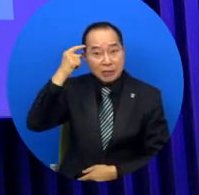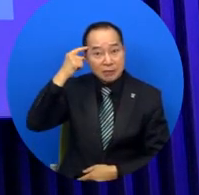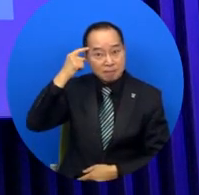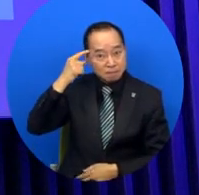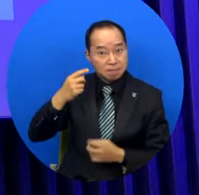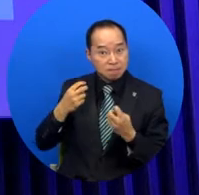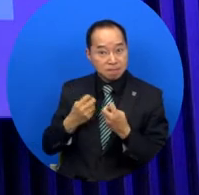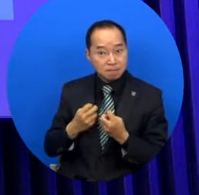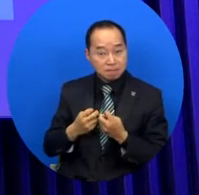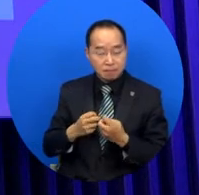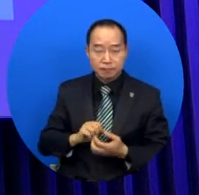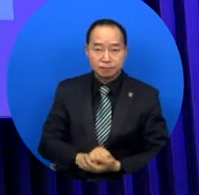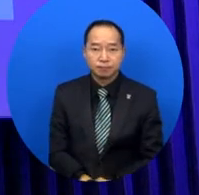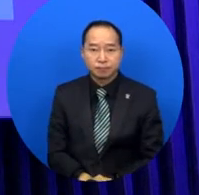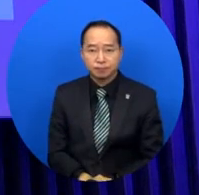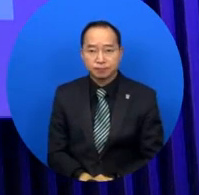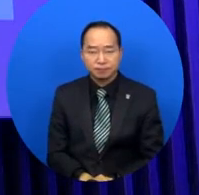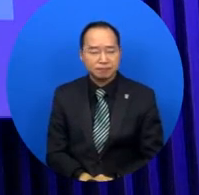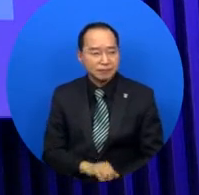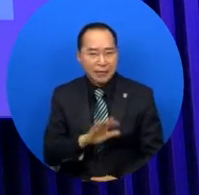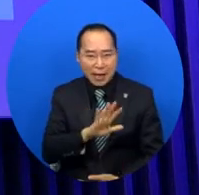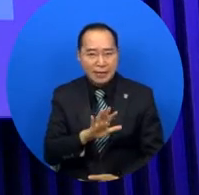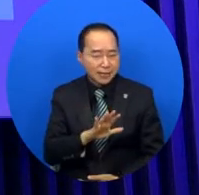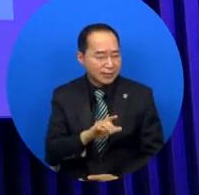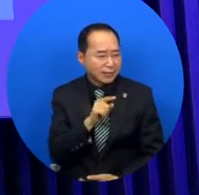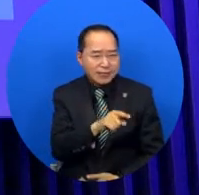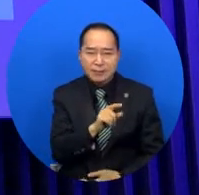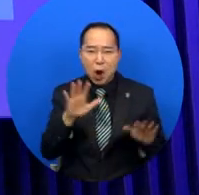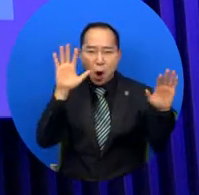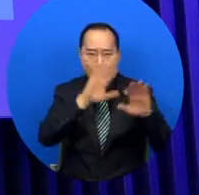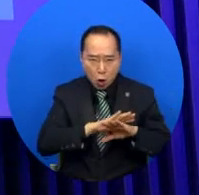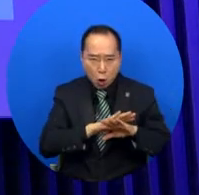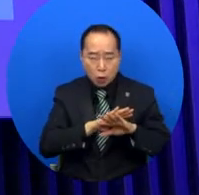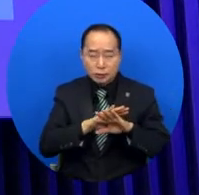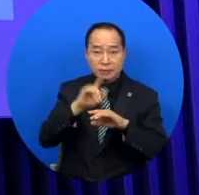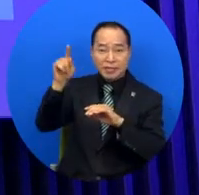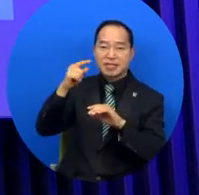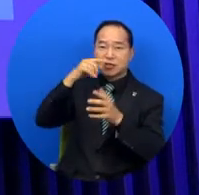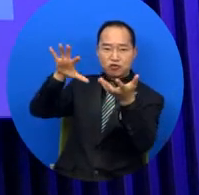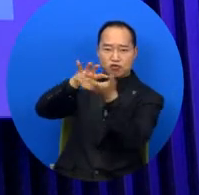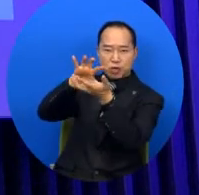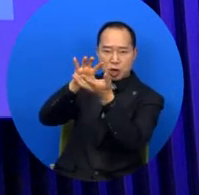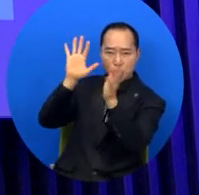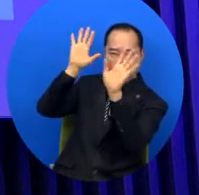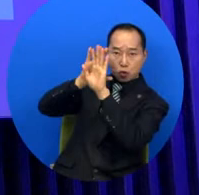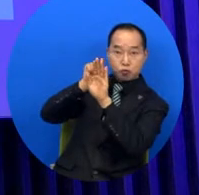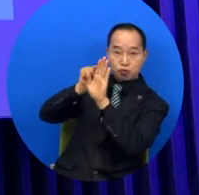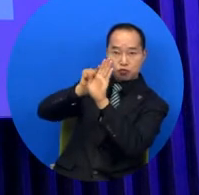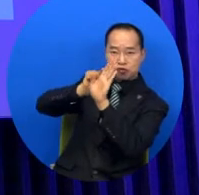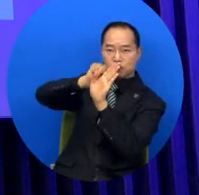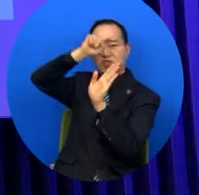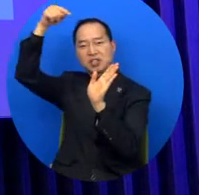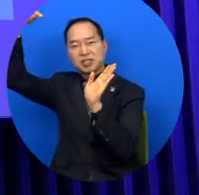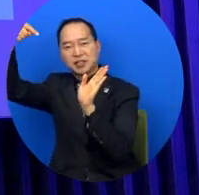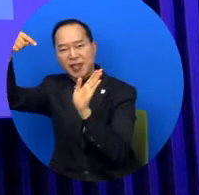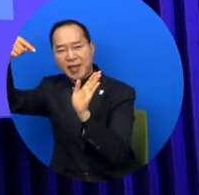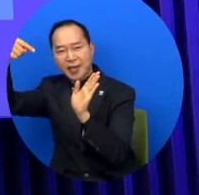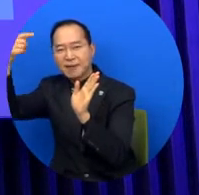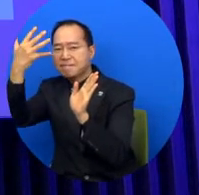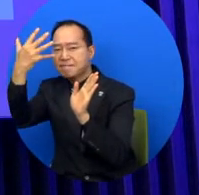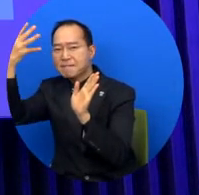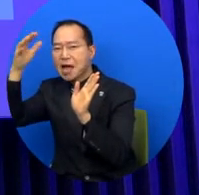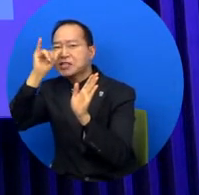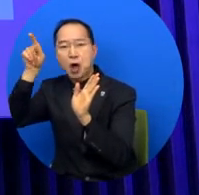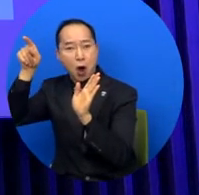이제 정신이죠. 이게 마인드죠. 내 마인드로 아니야 이 깜깜한 클라우드 뒤에